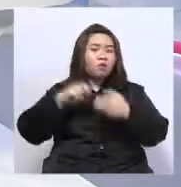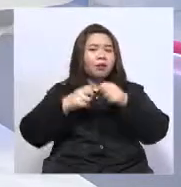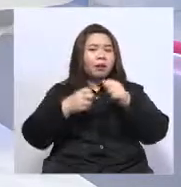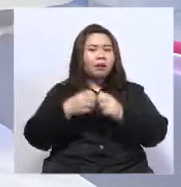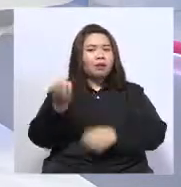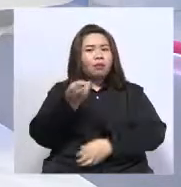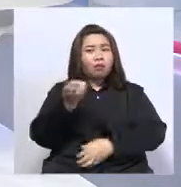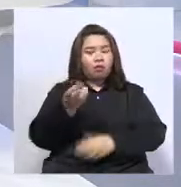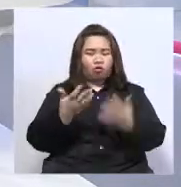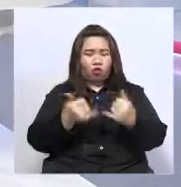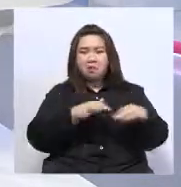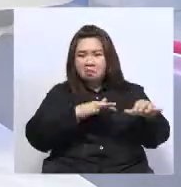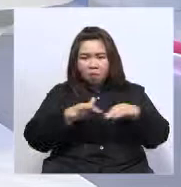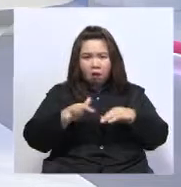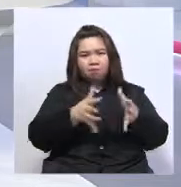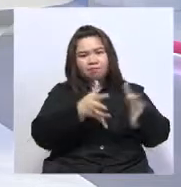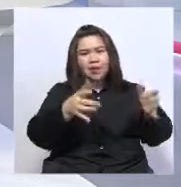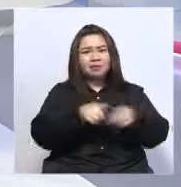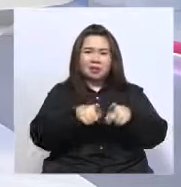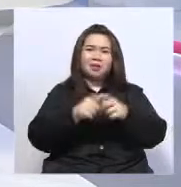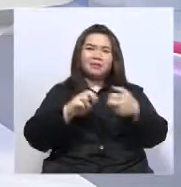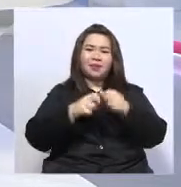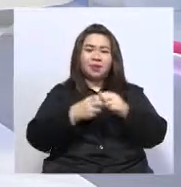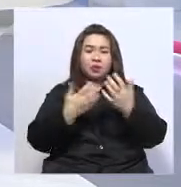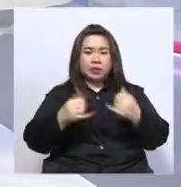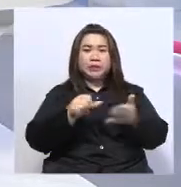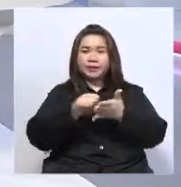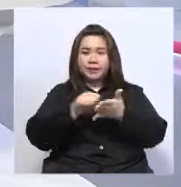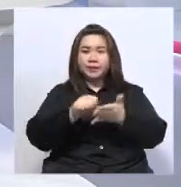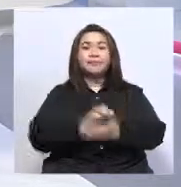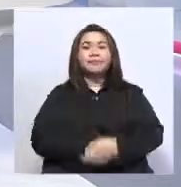จะออกมาไม่ดีเนี่ยปีนี้มันออกมาพร้อมกันด้วยก็ถือว่าเป็นปัญหาใหญ่ที่ตอนนี้กำลังแก้ไขปัญหากันอยู่นะครับ